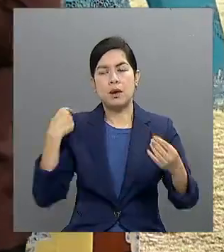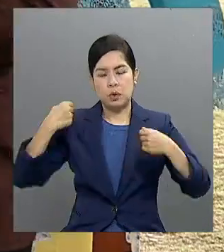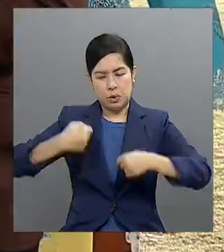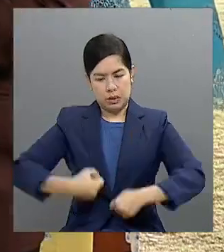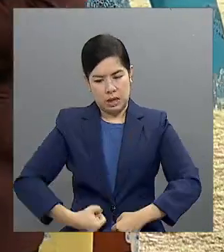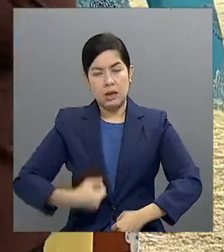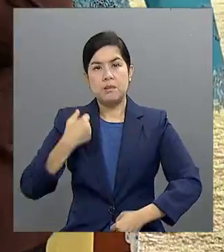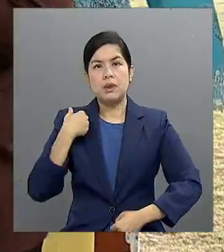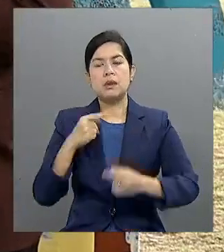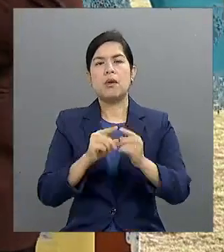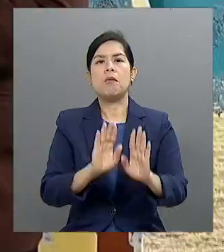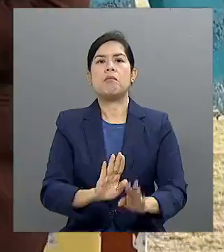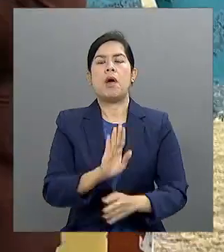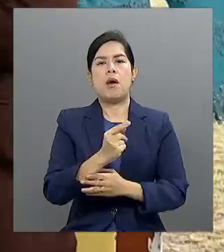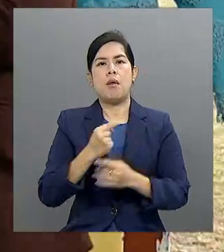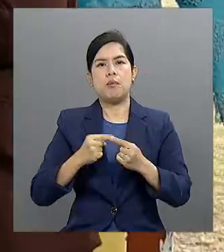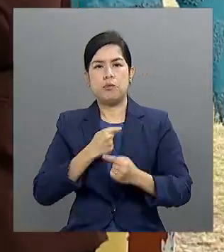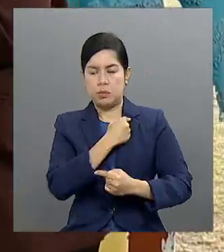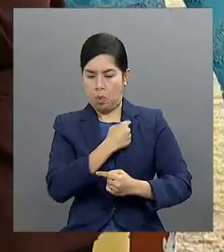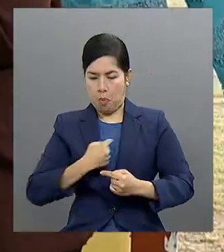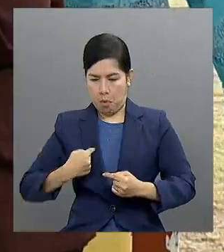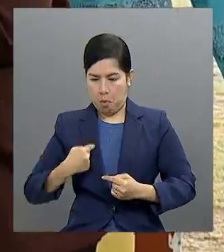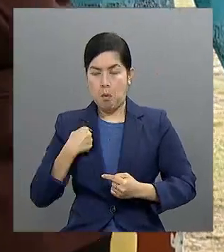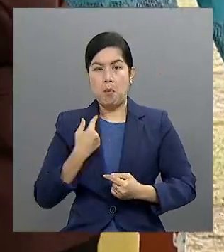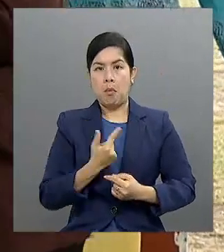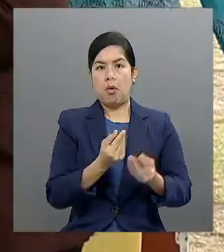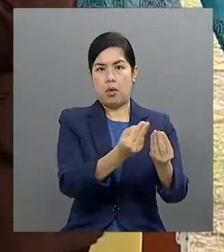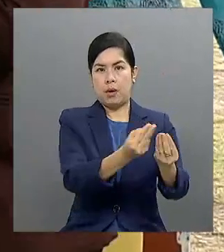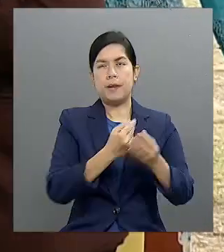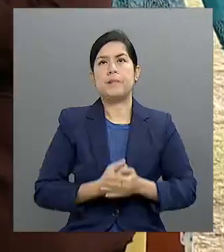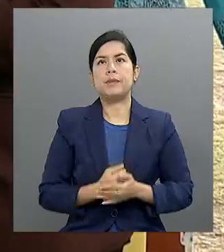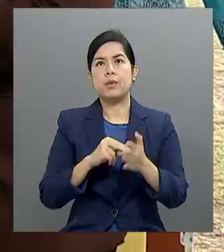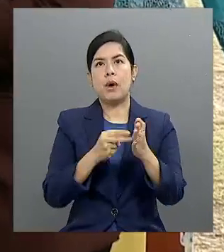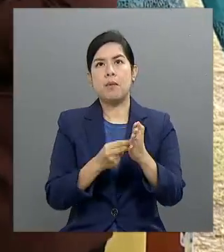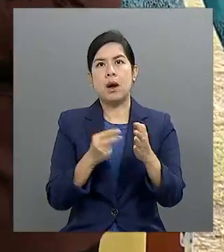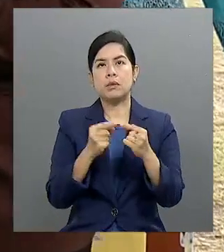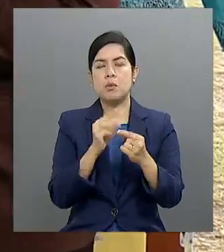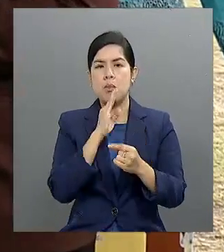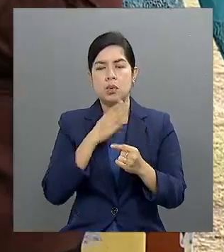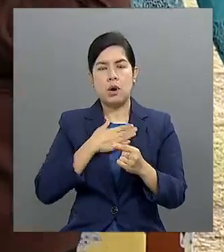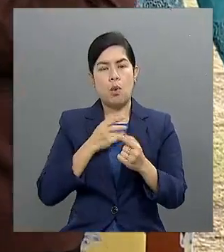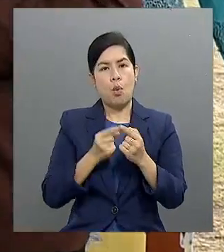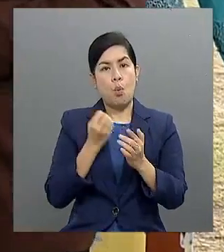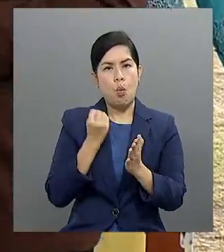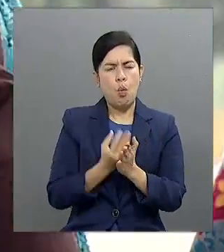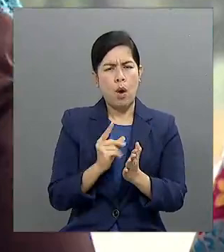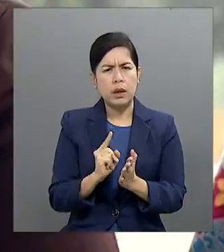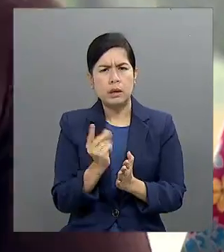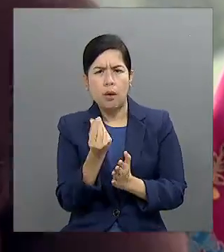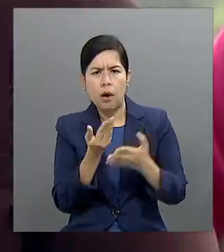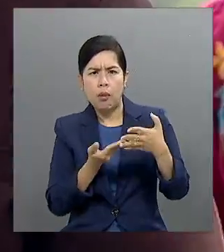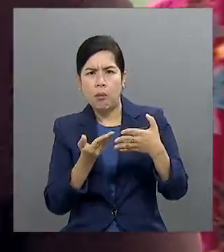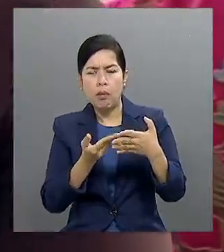ประดับของคนภูเก็ตในอดีตนะครับก็เขาบอกว่าร่ำรวยเท่าไหนก็ใส่เท่านั้น นะฮะรวย ใส่ไปเท่านั้นใส่ไปเท่